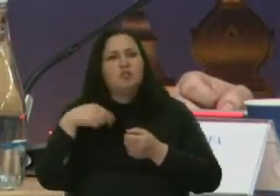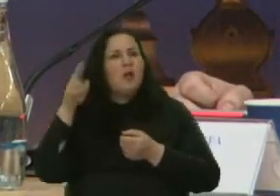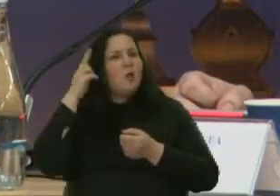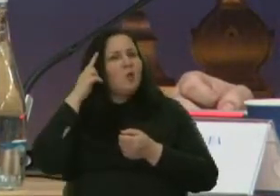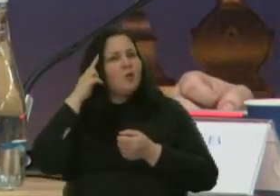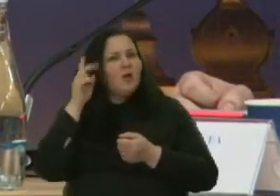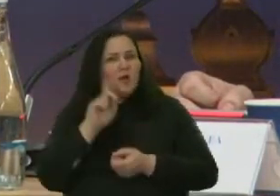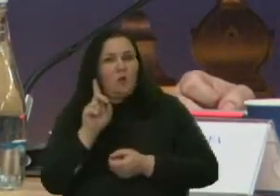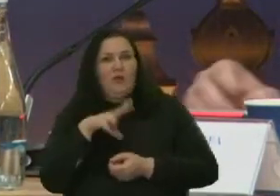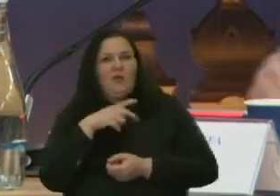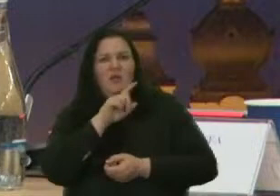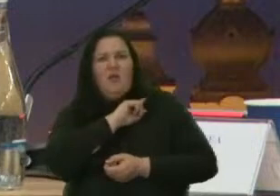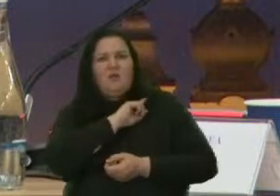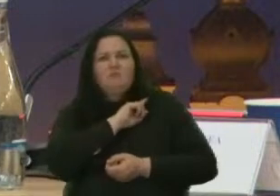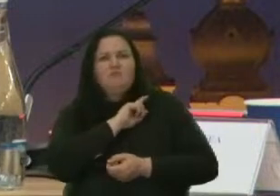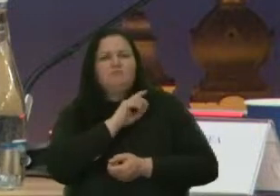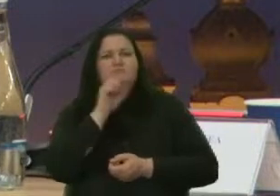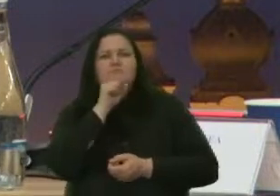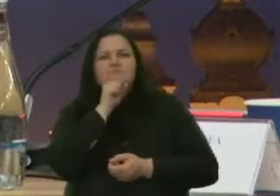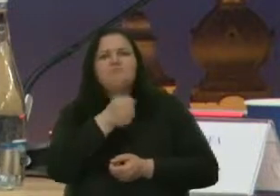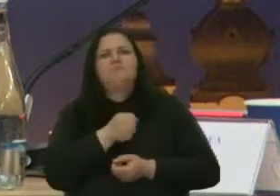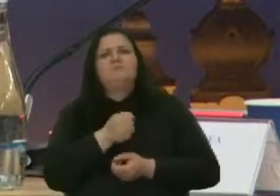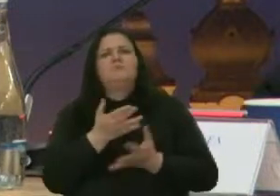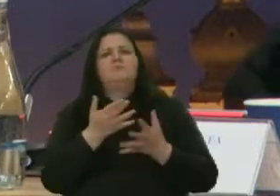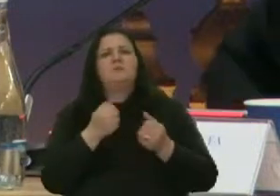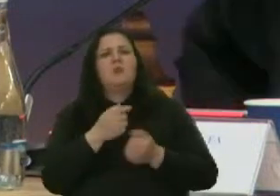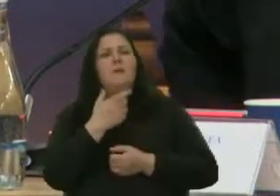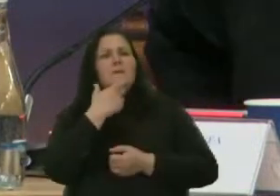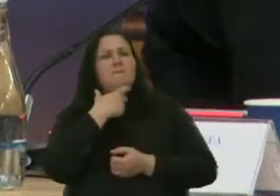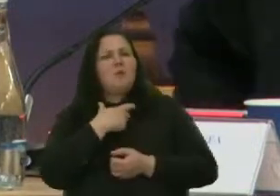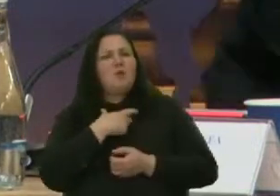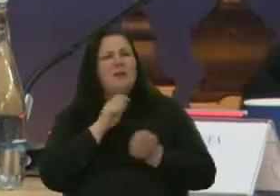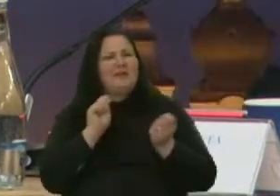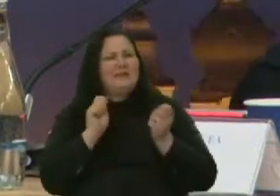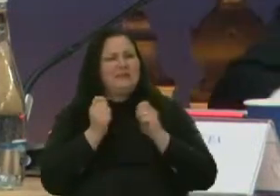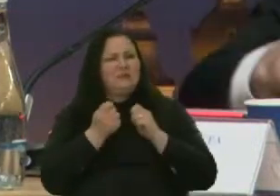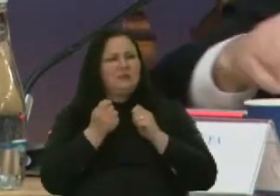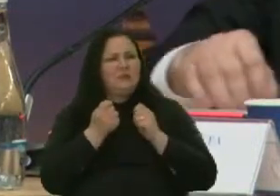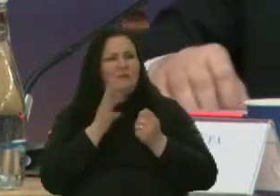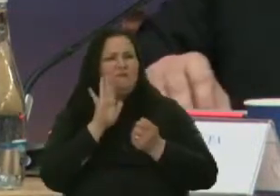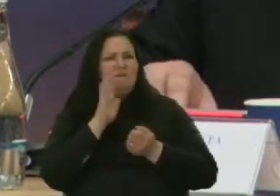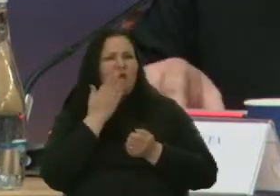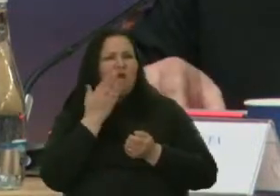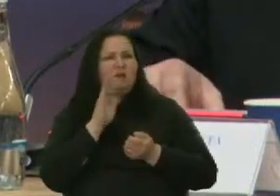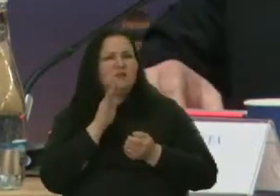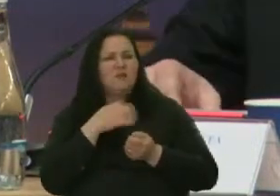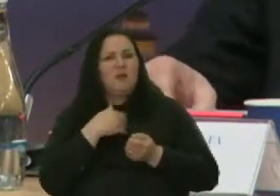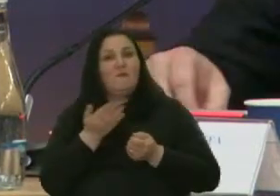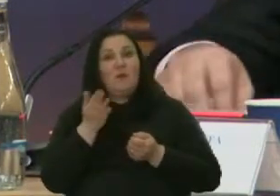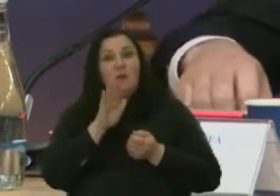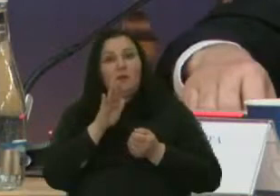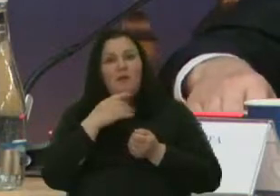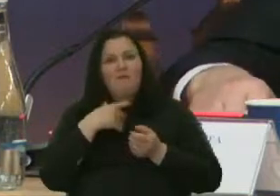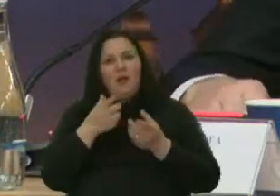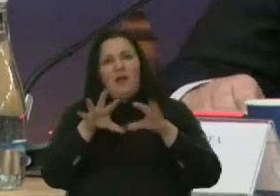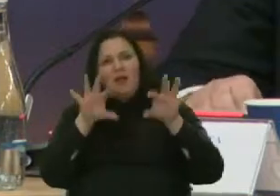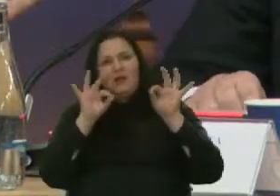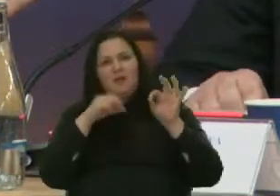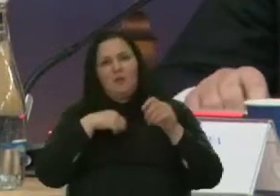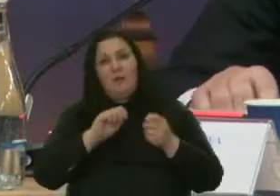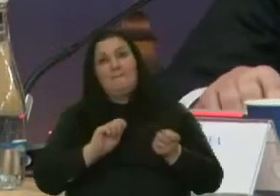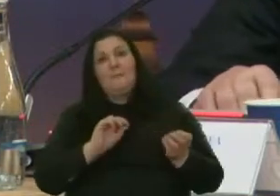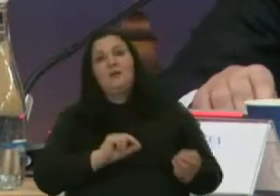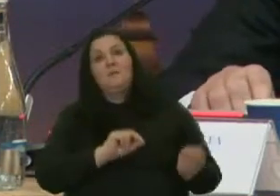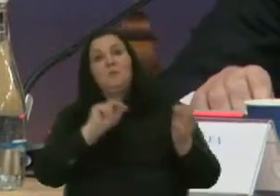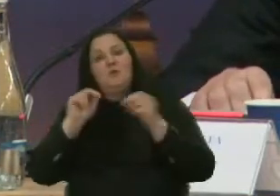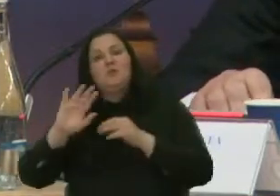propria incapacitate a ți recunoaște propriu cameleon ism să spui am fost de o parte până au venit alegerile dar acuma când vin alegerile sunt de partea